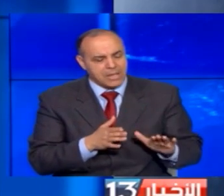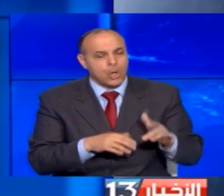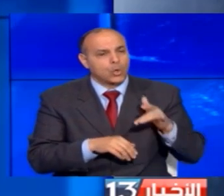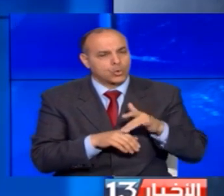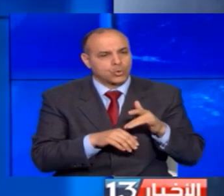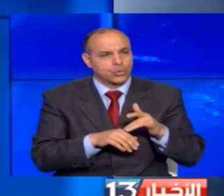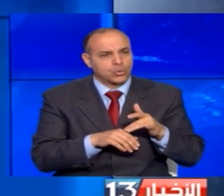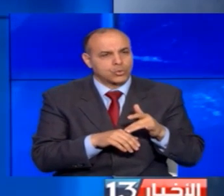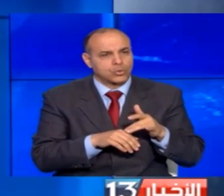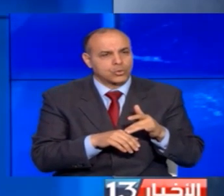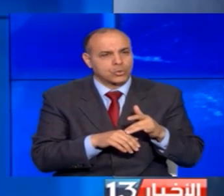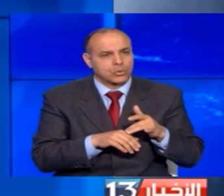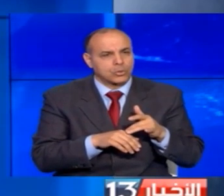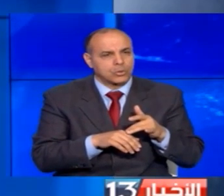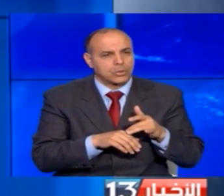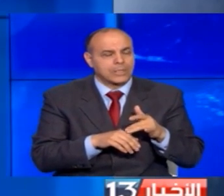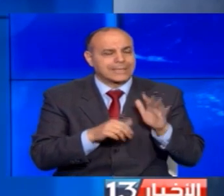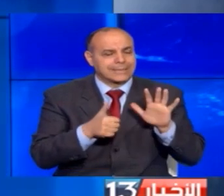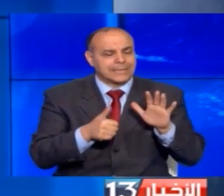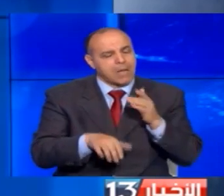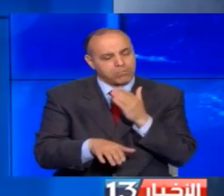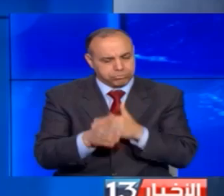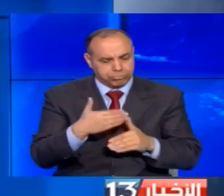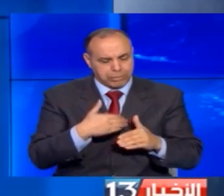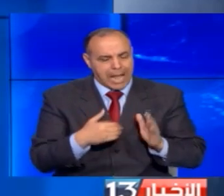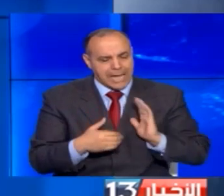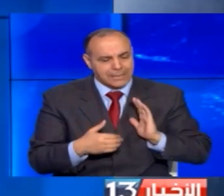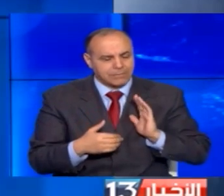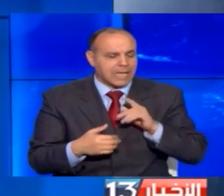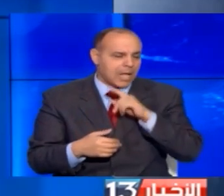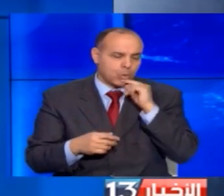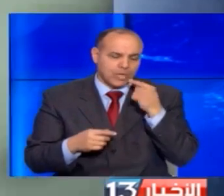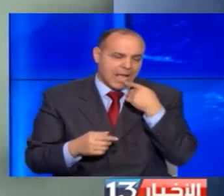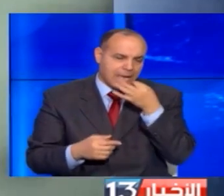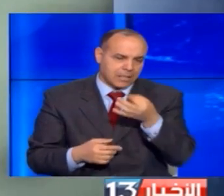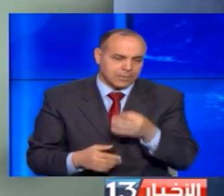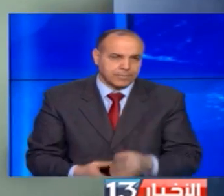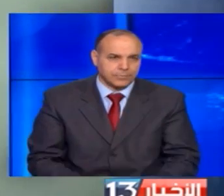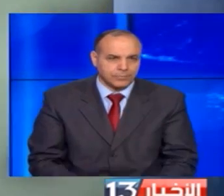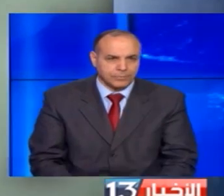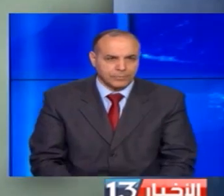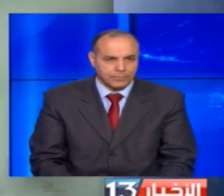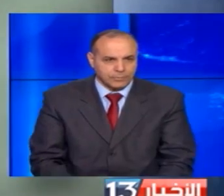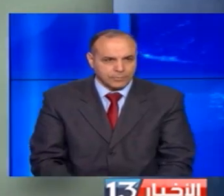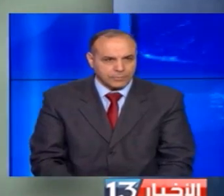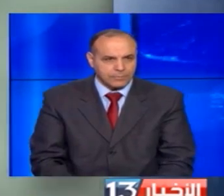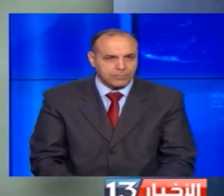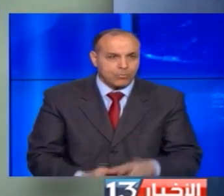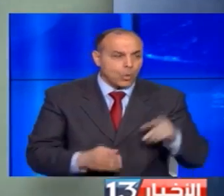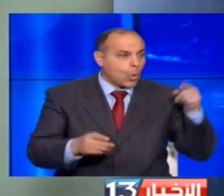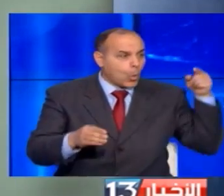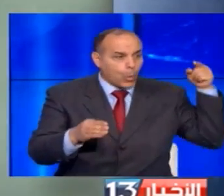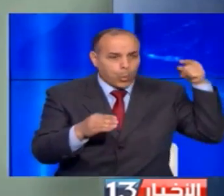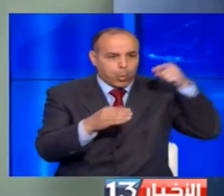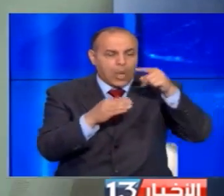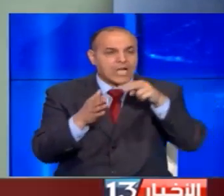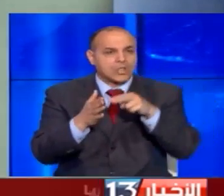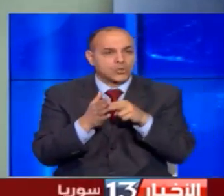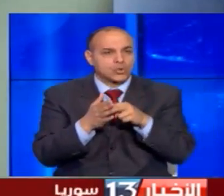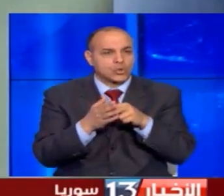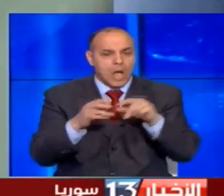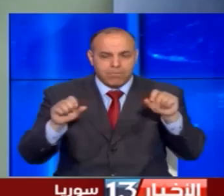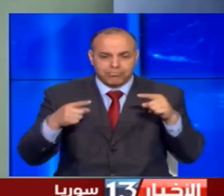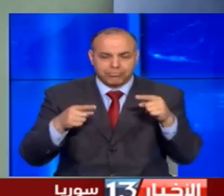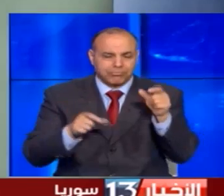وأصابت 6 وفق مركز التحكم العسكري الروسي. في أكبر هجوم له على سوريا منذ اندلاع